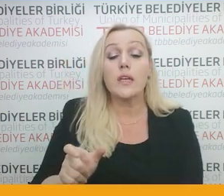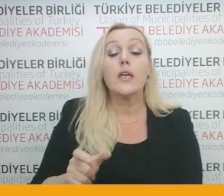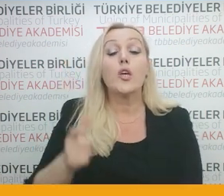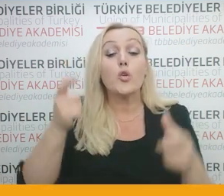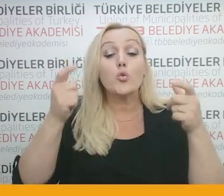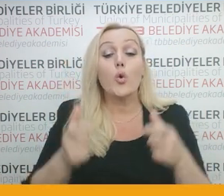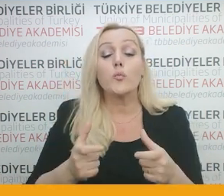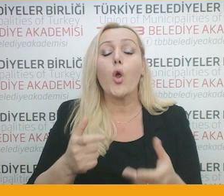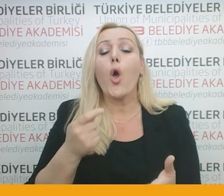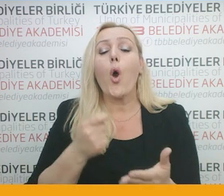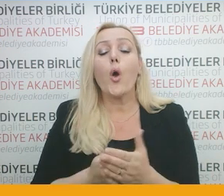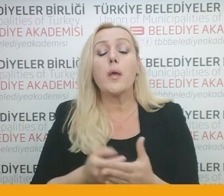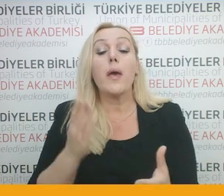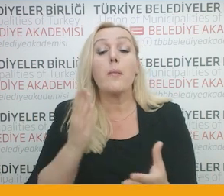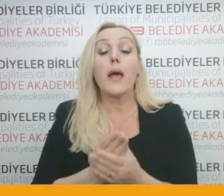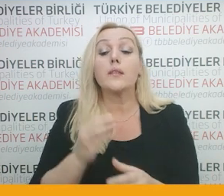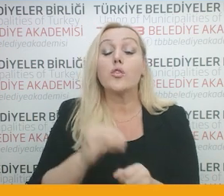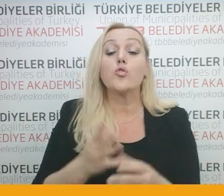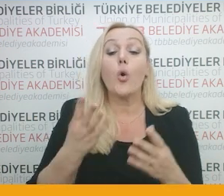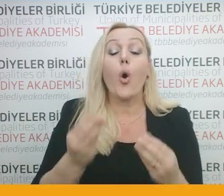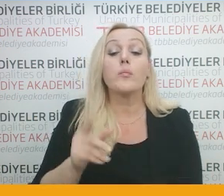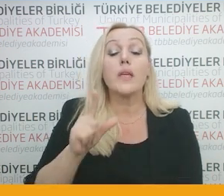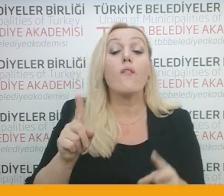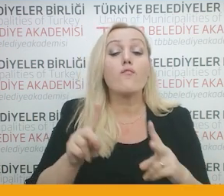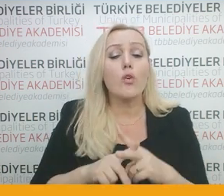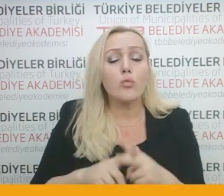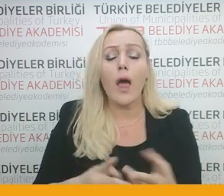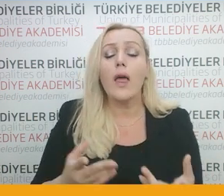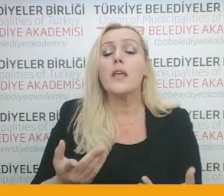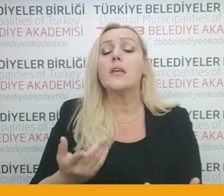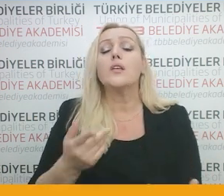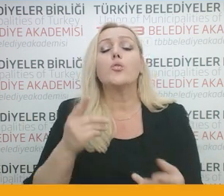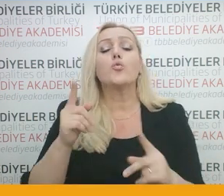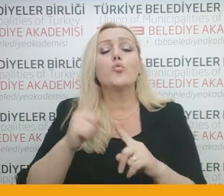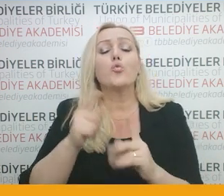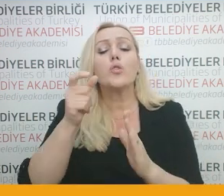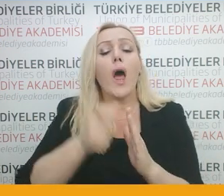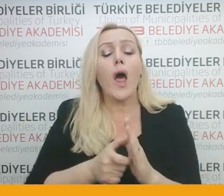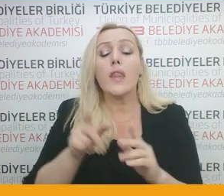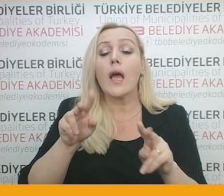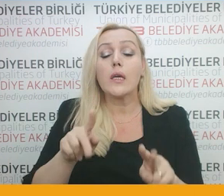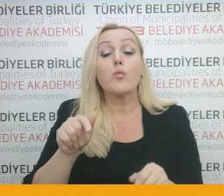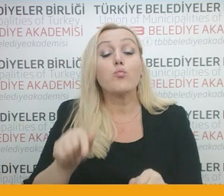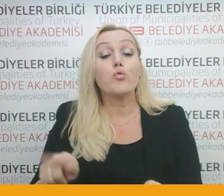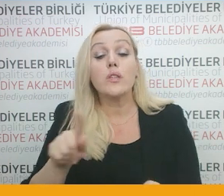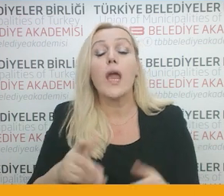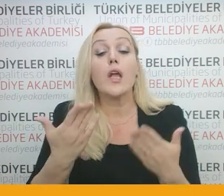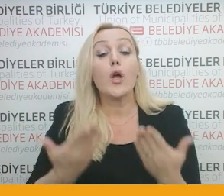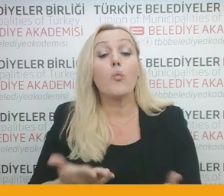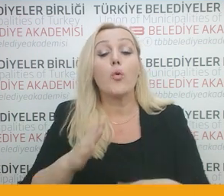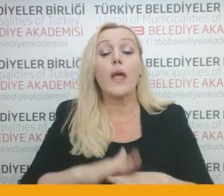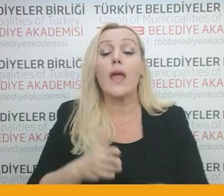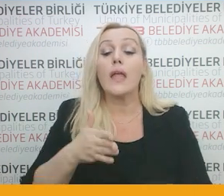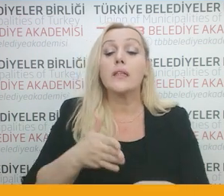emri belgesine eklenmesi gereken taahhüt ve tahakkuk işlemlerine ilişkin fatura, beyanname, tutanak gibi gerçekleştirme belgelerini düzenleyen veya bu belgeleri kabul eden